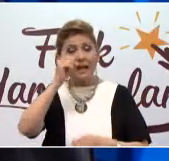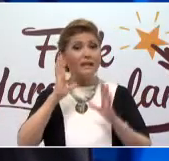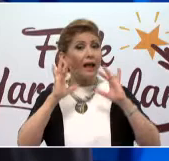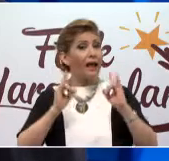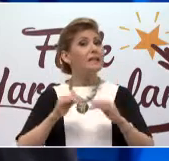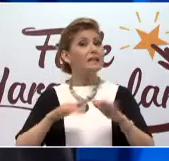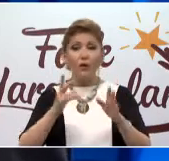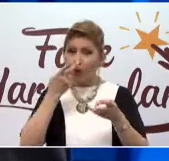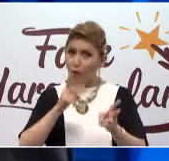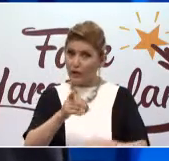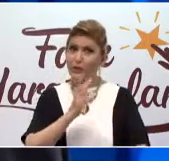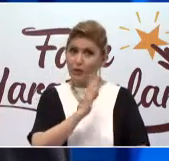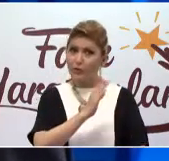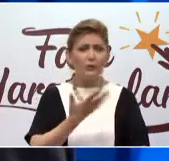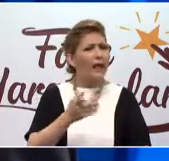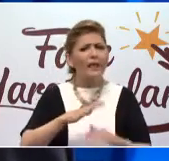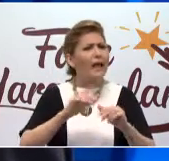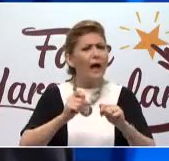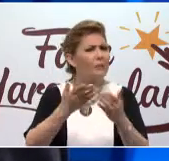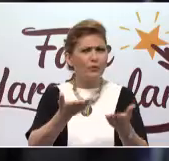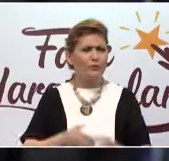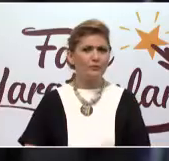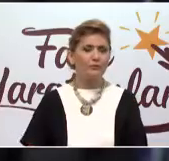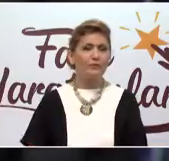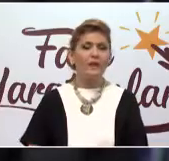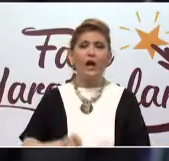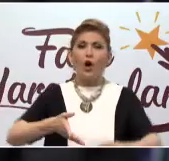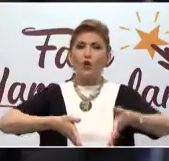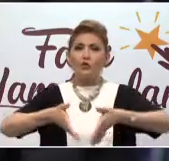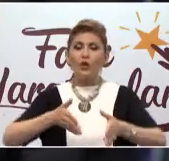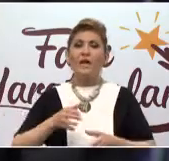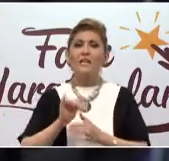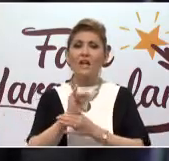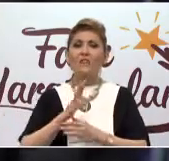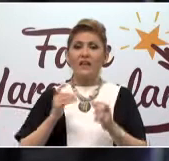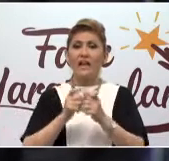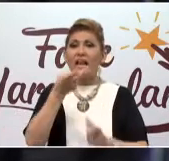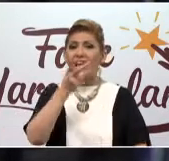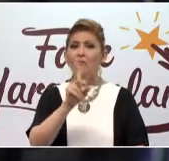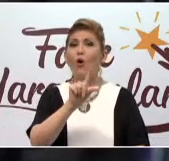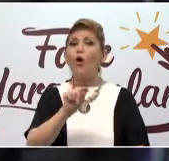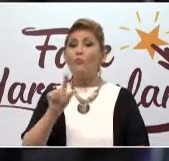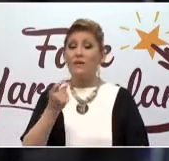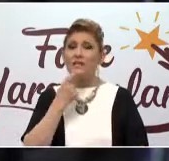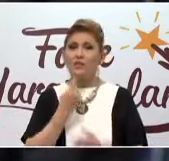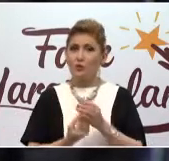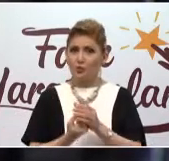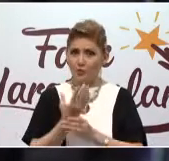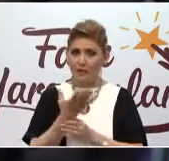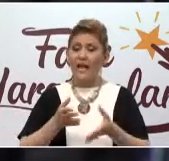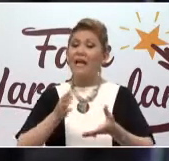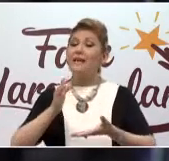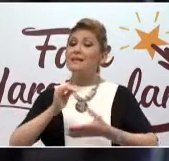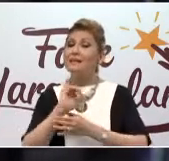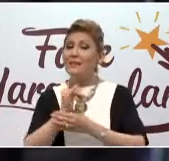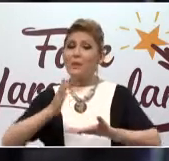değil, köylere de gidiyorsunuz sanırım. Ne yapıyorsunuz tam olarak? Sokakta Sanat Var Derneği 2011 yılında kuruldu. Sanatı barış ve